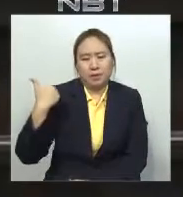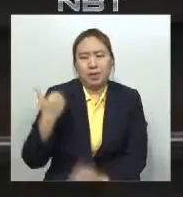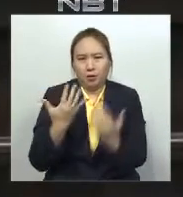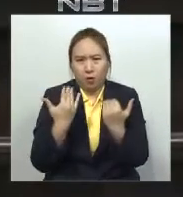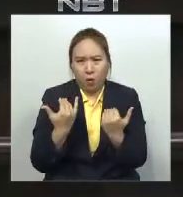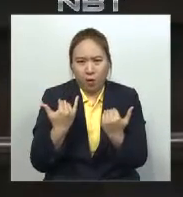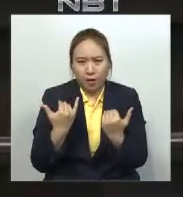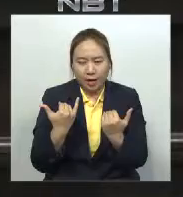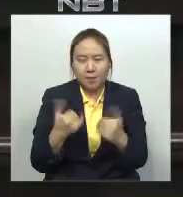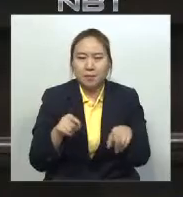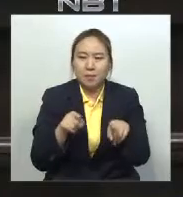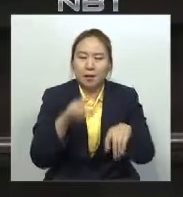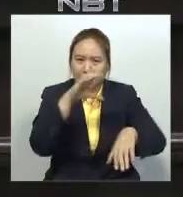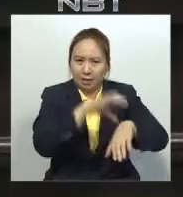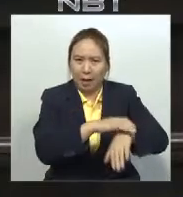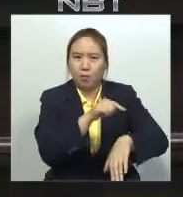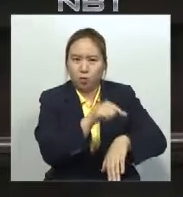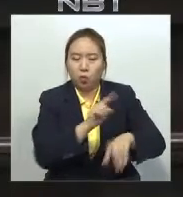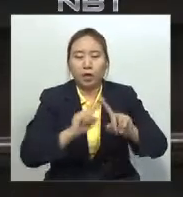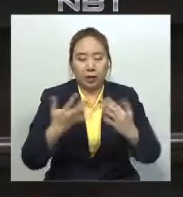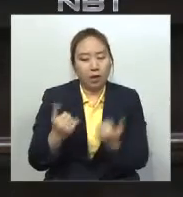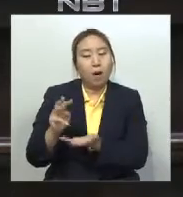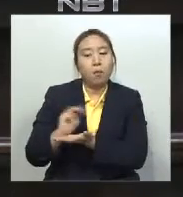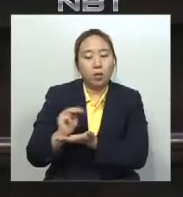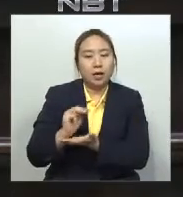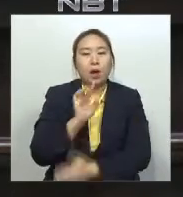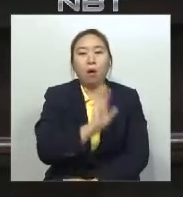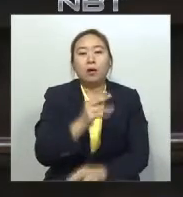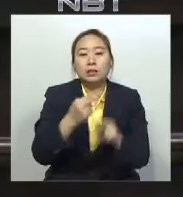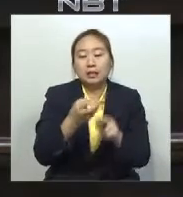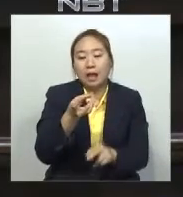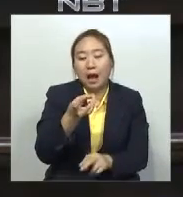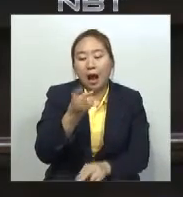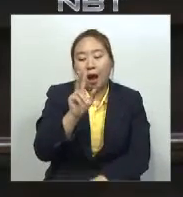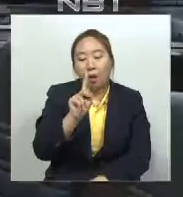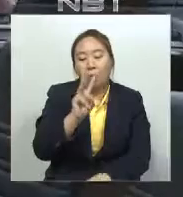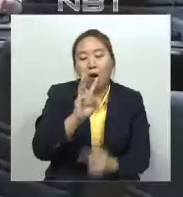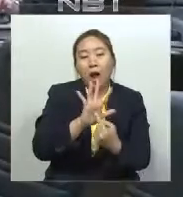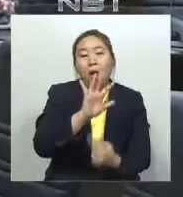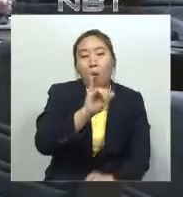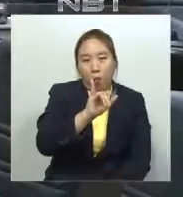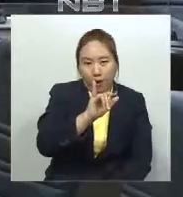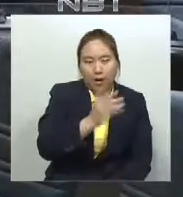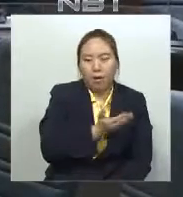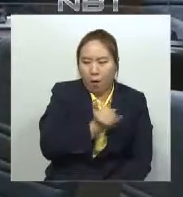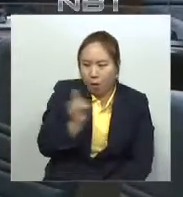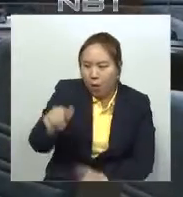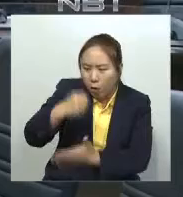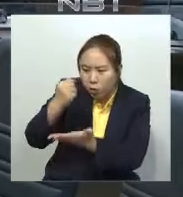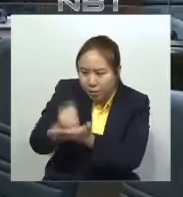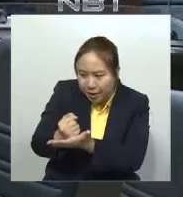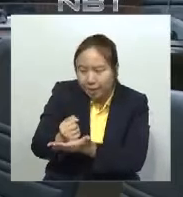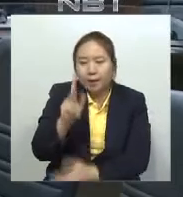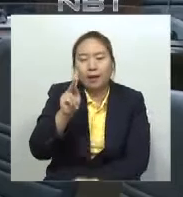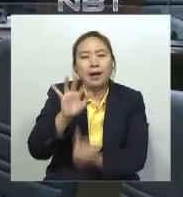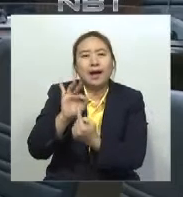อยู่ในช่วงระหว่างถูกดำเนินคดีแต่ทางมูลนิธิข้าวขวัญยังสามารถแจ้งจดทะเบียนครอบครองกัญชาได้เ